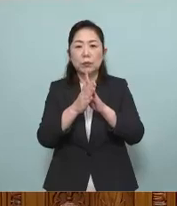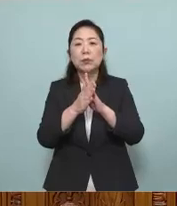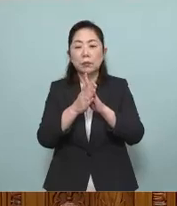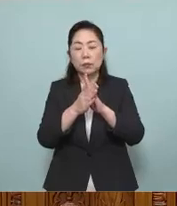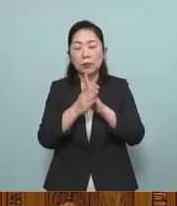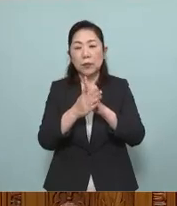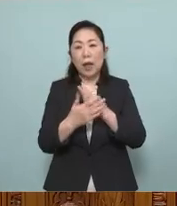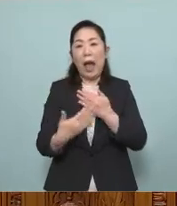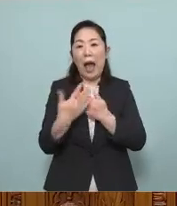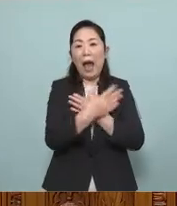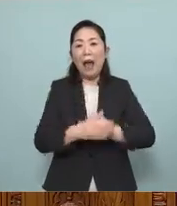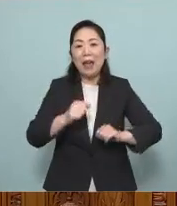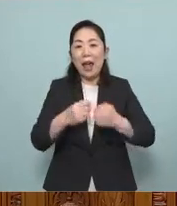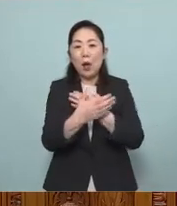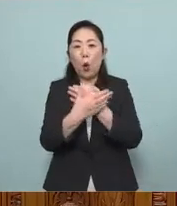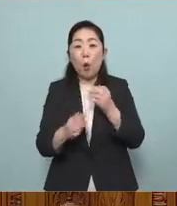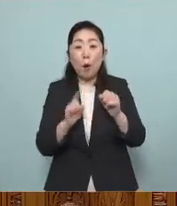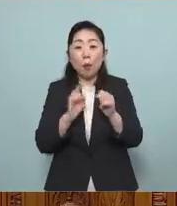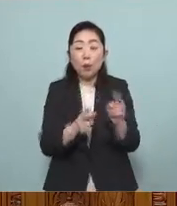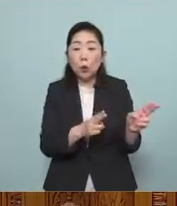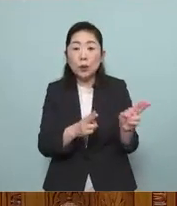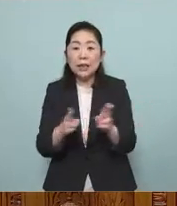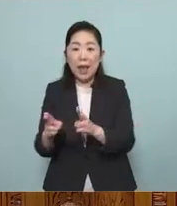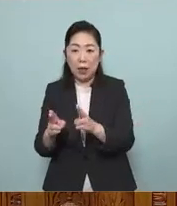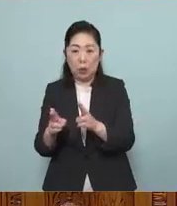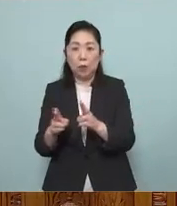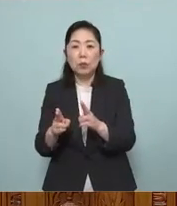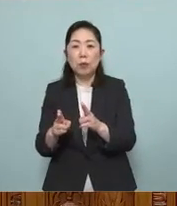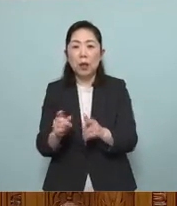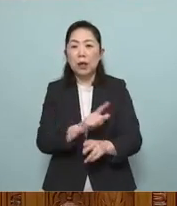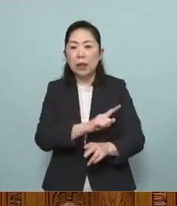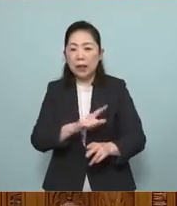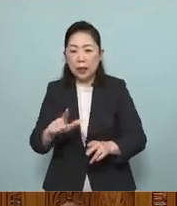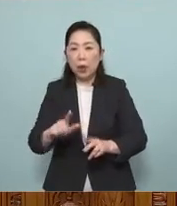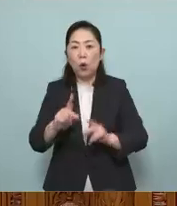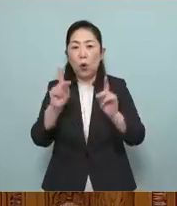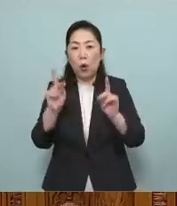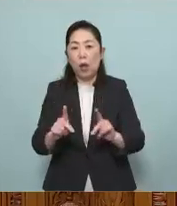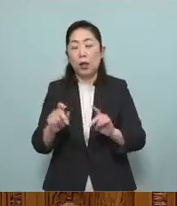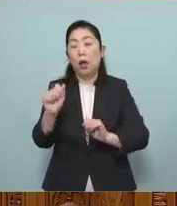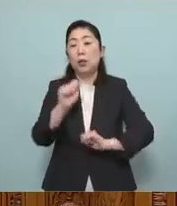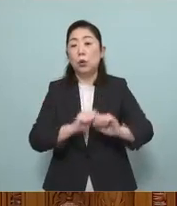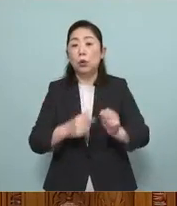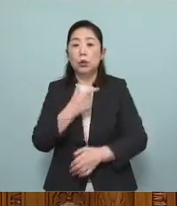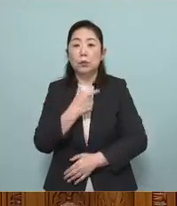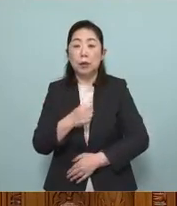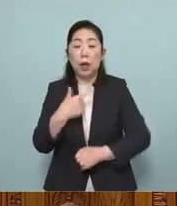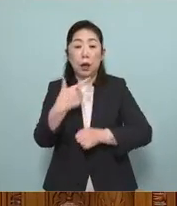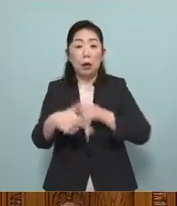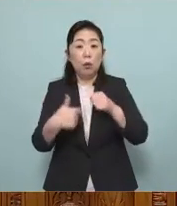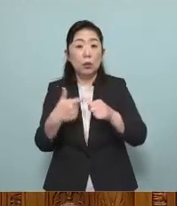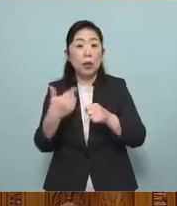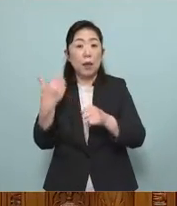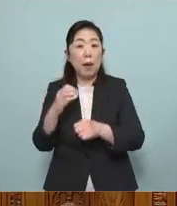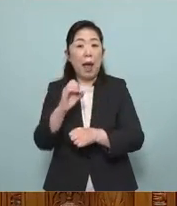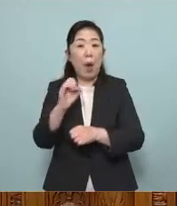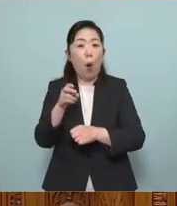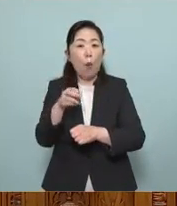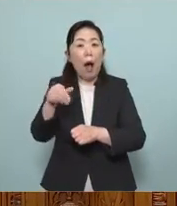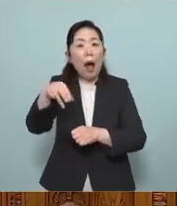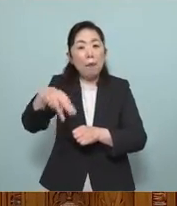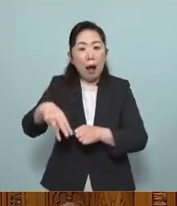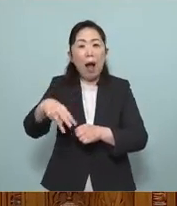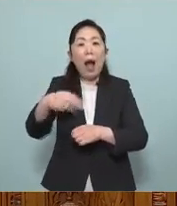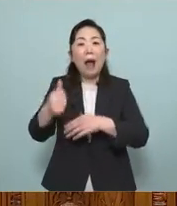を含め、地球規模課題に積極的に取り組みます。6年前、オバマ大統領は